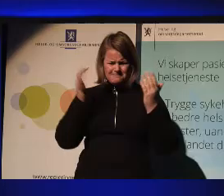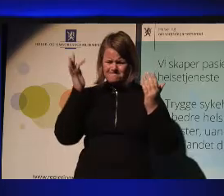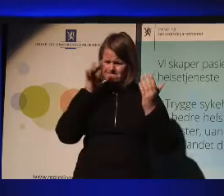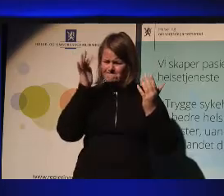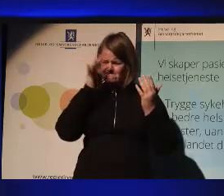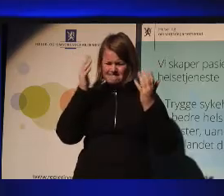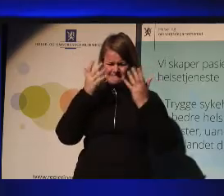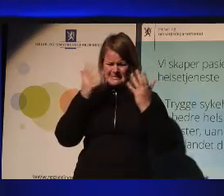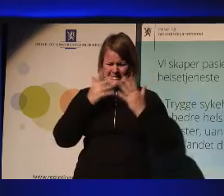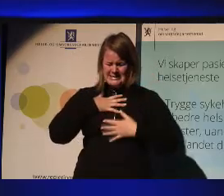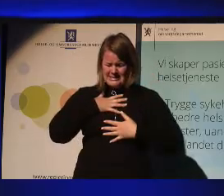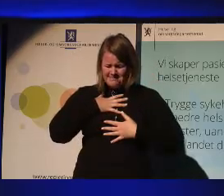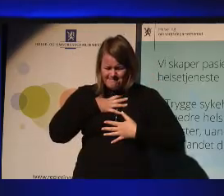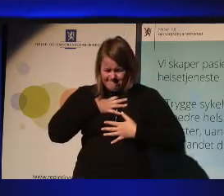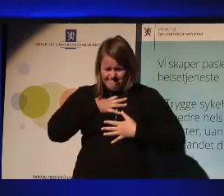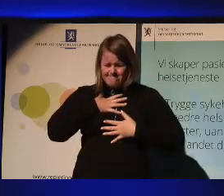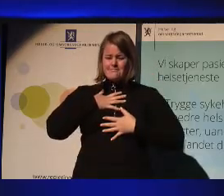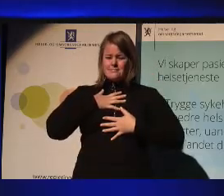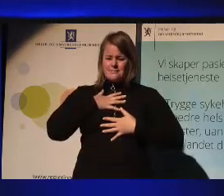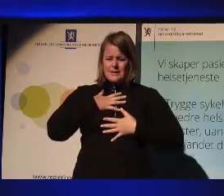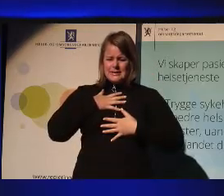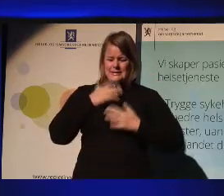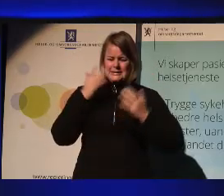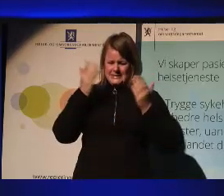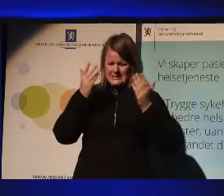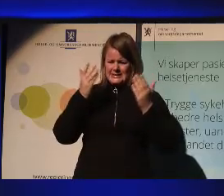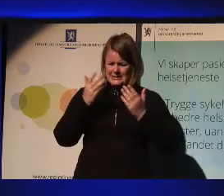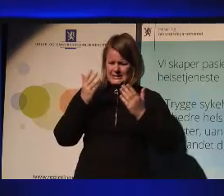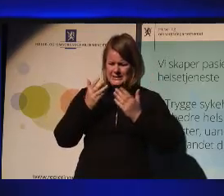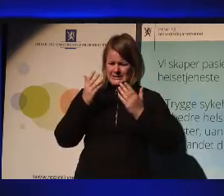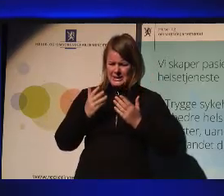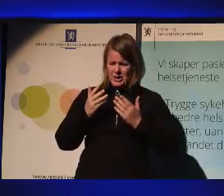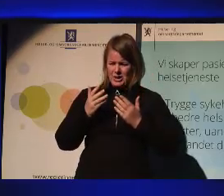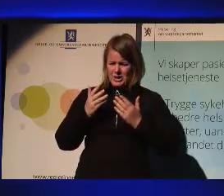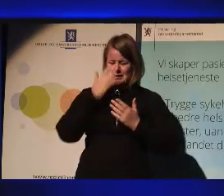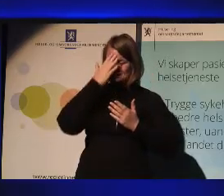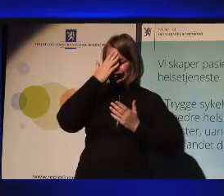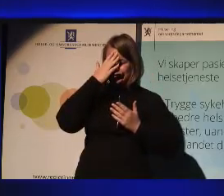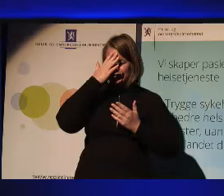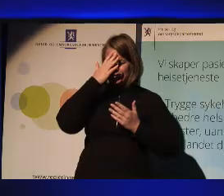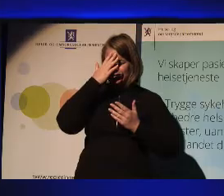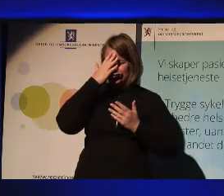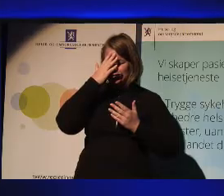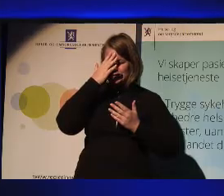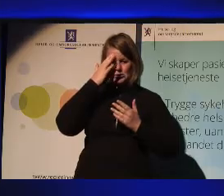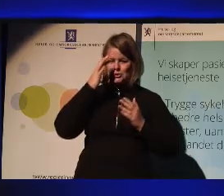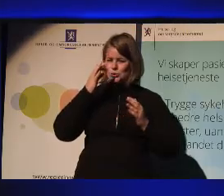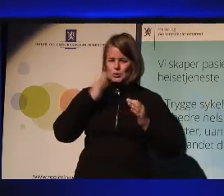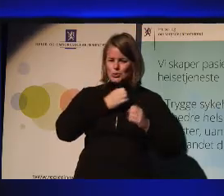meg. Jeg forsto at vi ikke hadde gjort jobben vår.